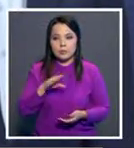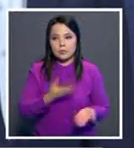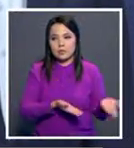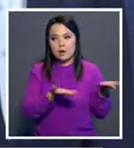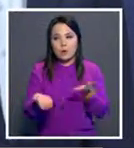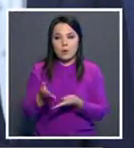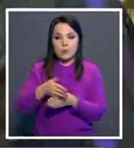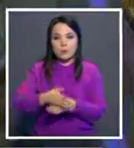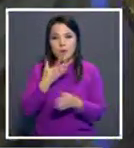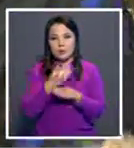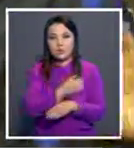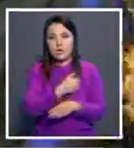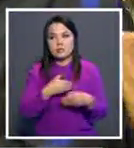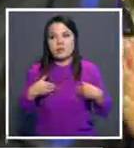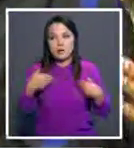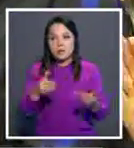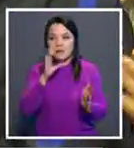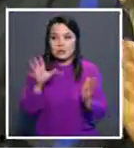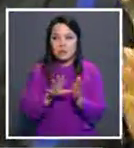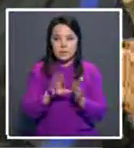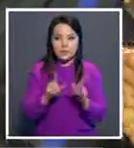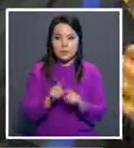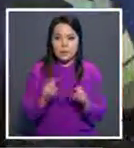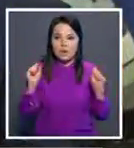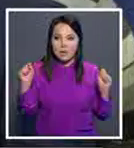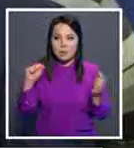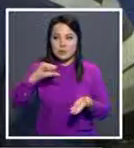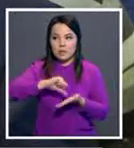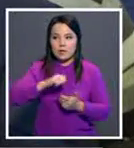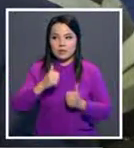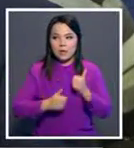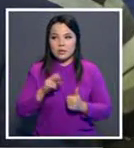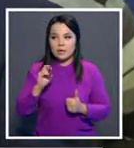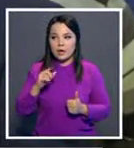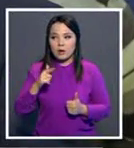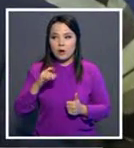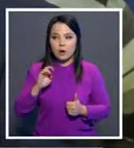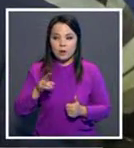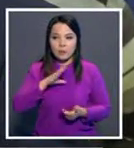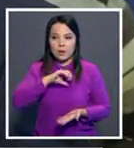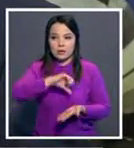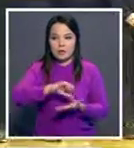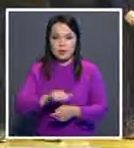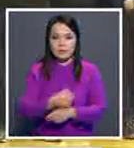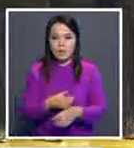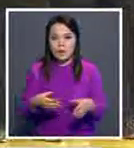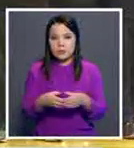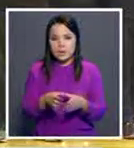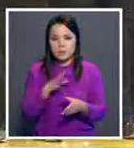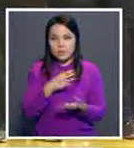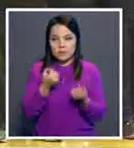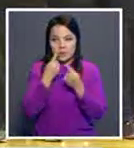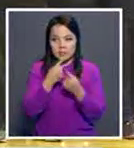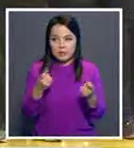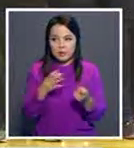қонақтар өз тілектерін білдірді. Энергетиктер арасындағы спартакиада 2 күнге созылады. Турнирге Кегок акционерлік қоғамының атқарушы басшылығы, жүйелік оператордың